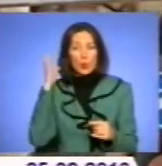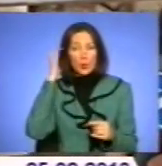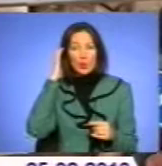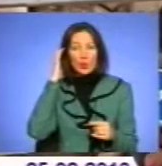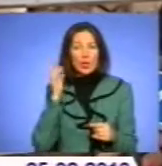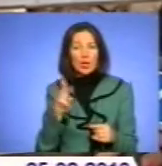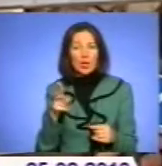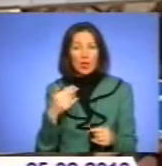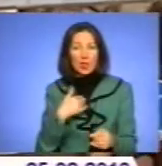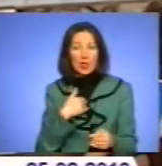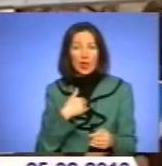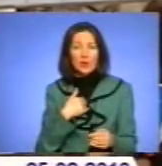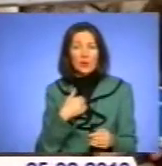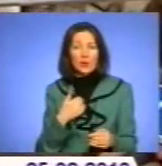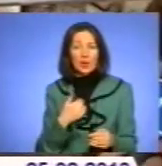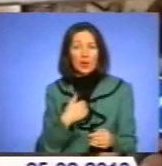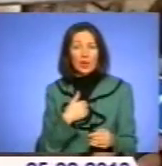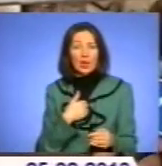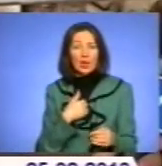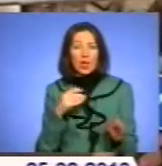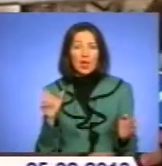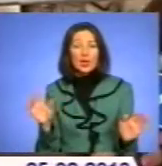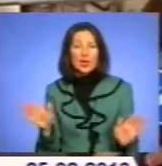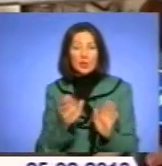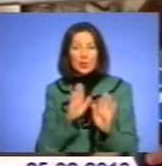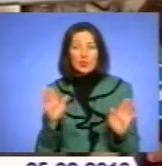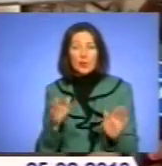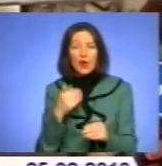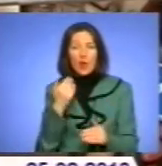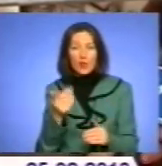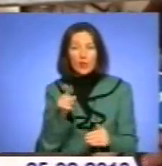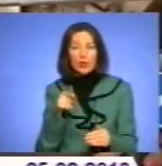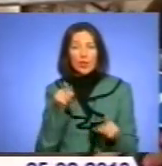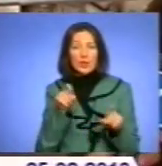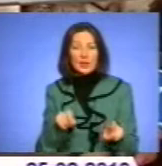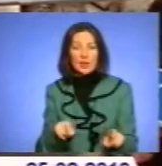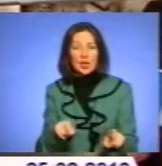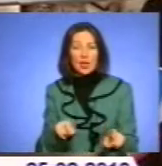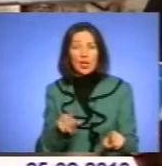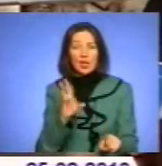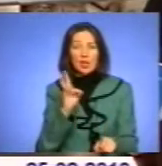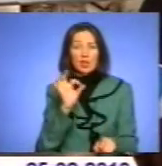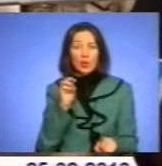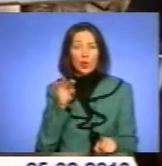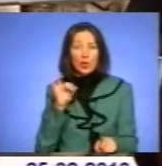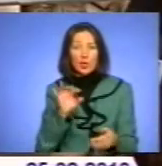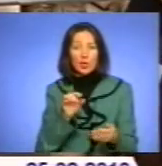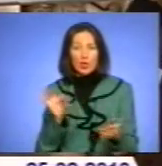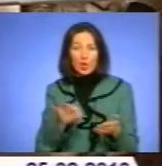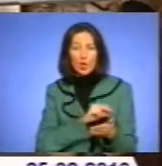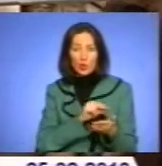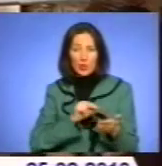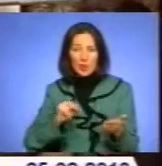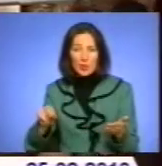я». Я своєму виконанні заспівав йому, він тоді сідає і ноти накинув зразу, і каже: «Ну,